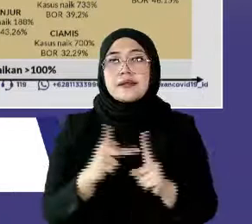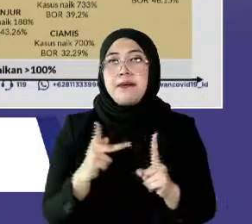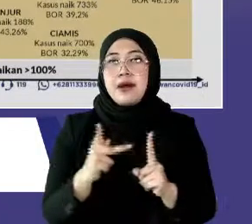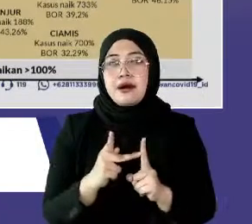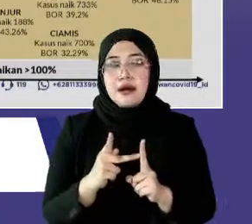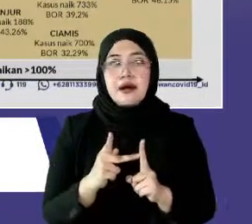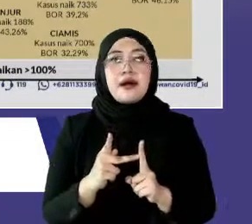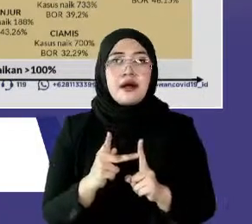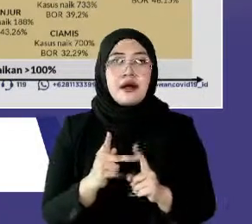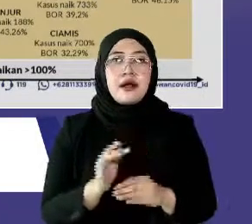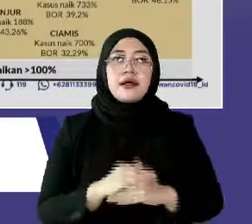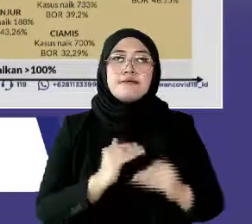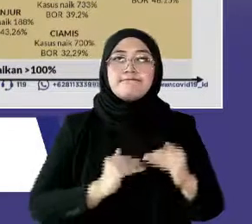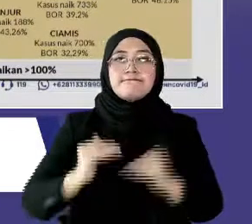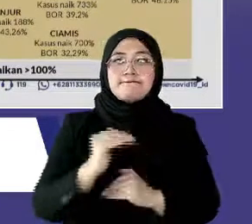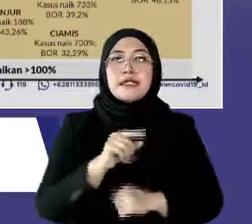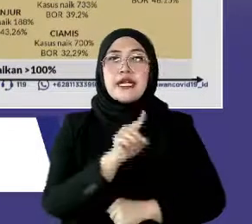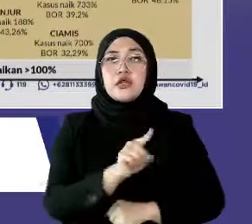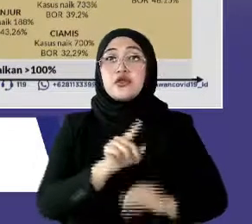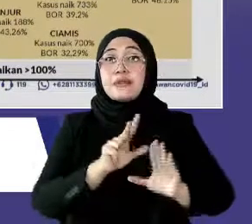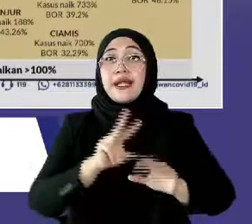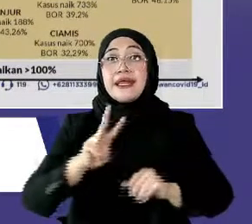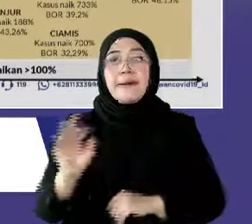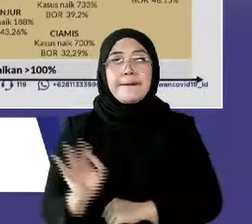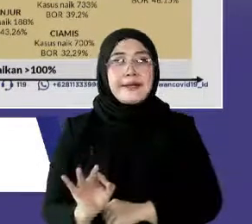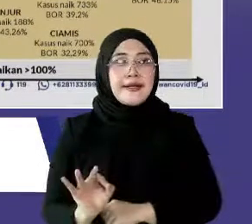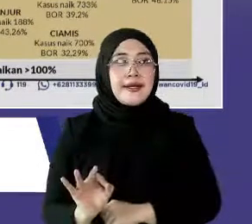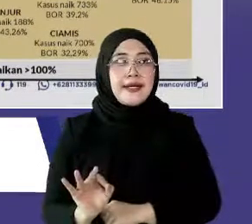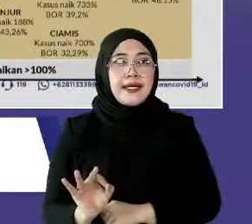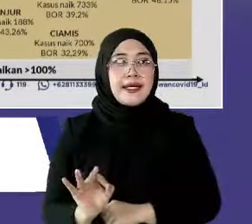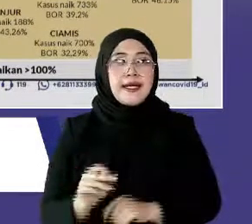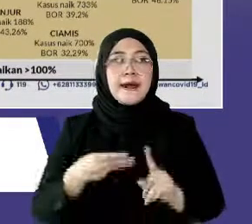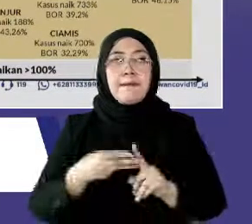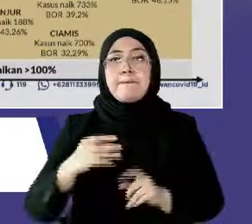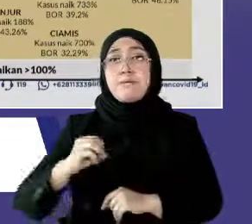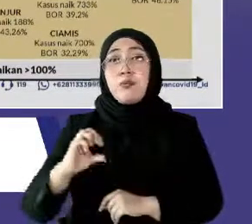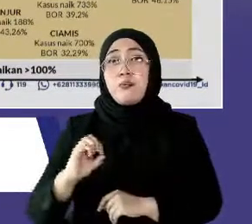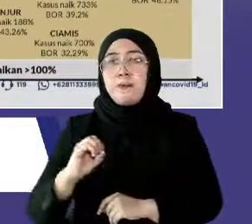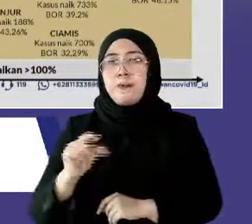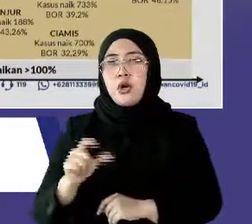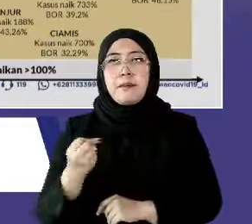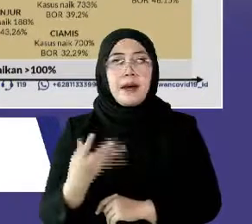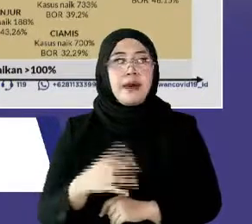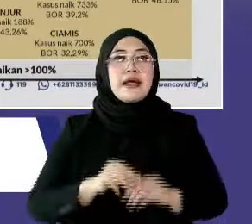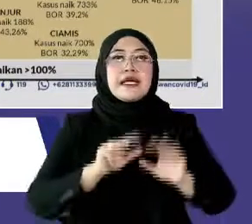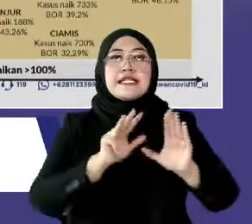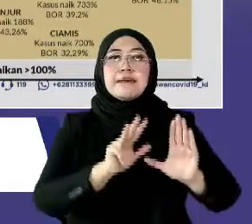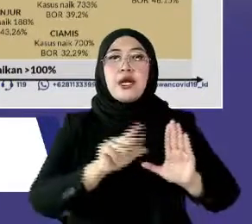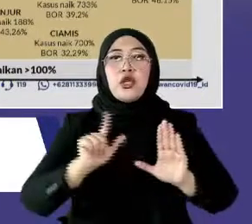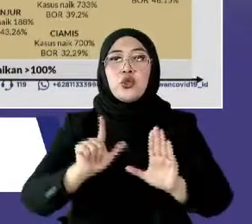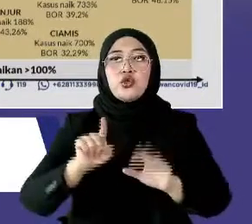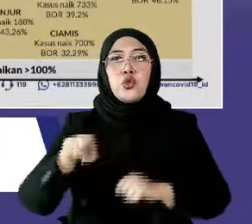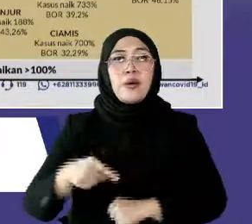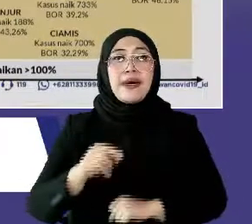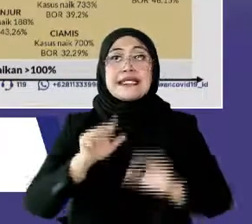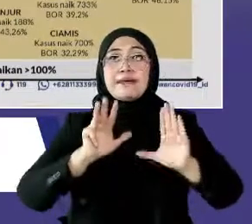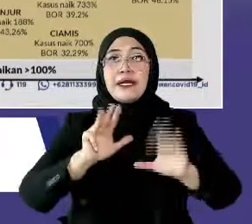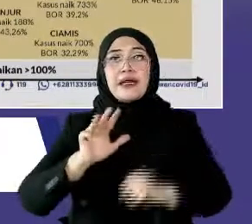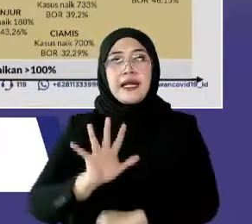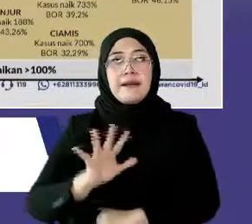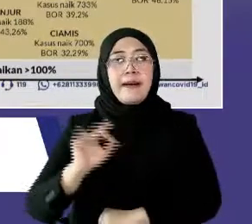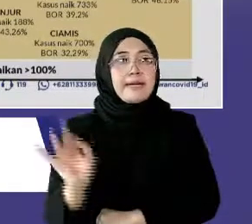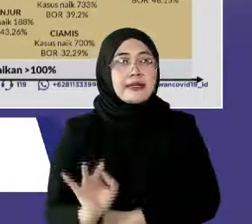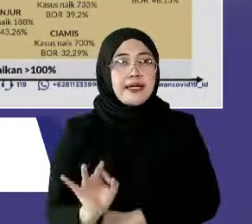Semarang dengan kenaikan kasus 193 persen dan bor mencapai 87,9 puluh lima